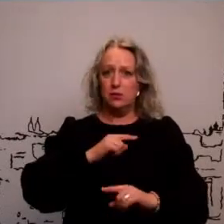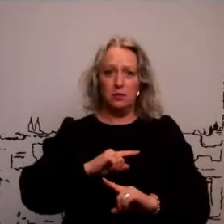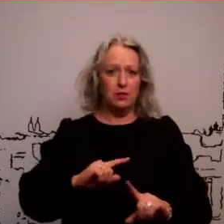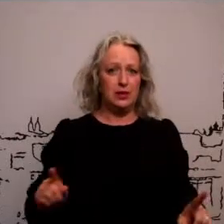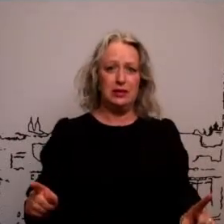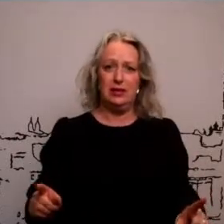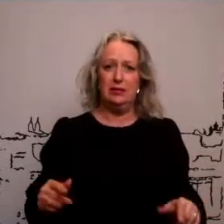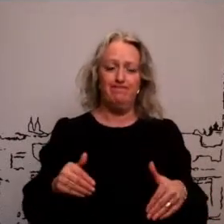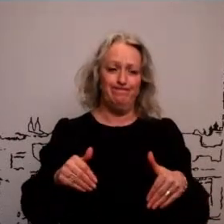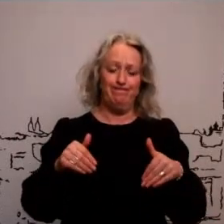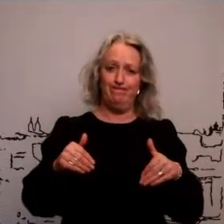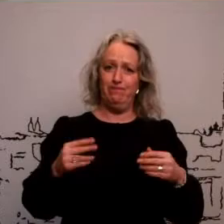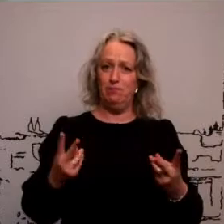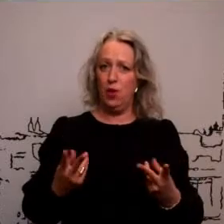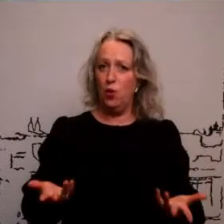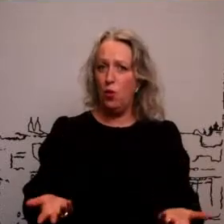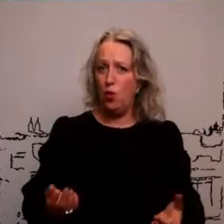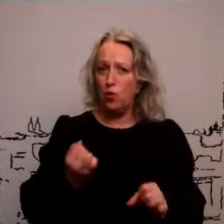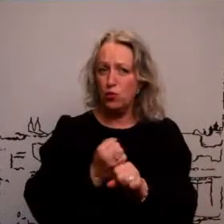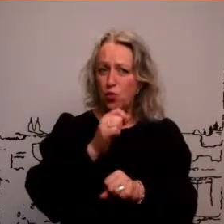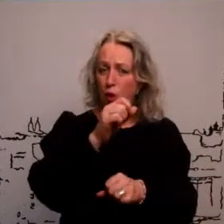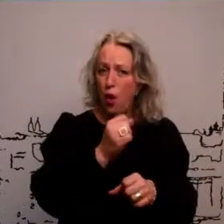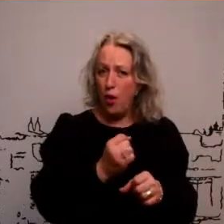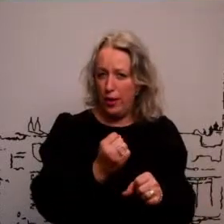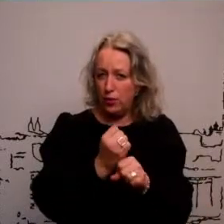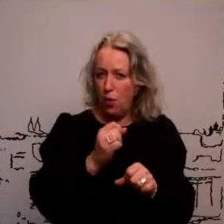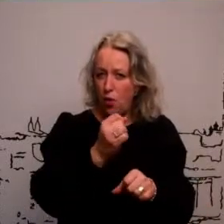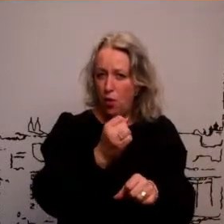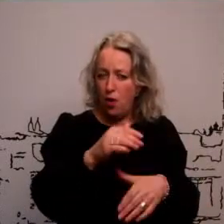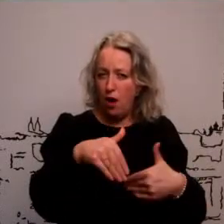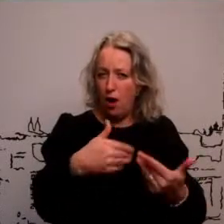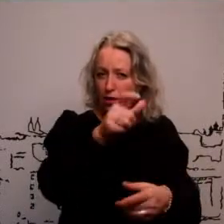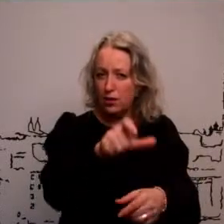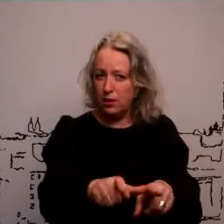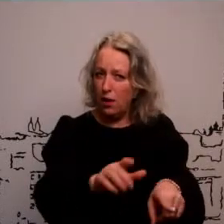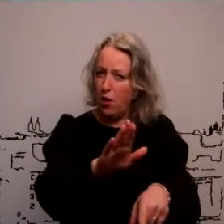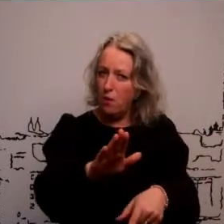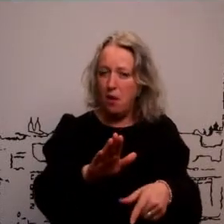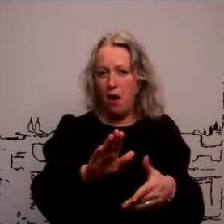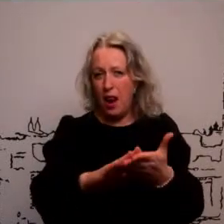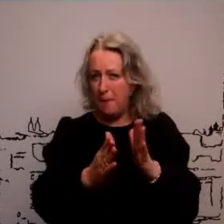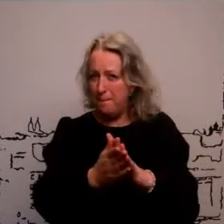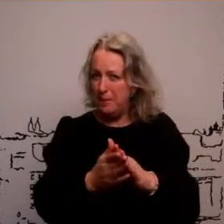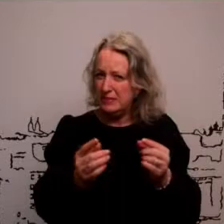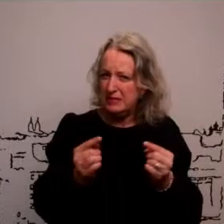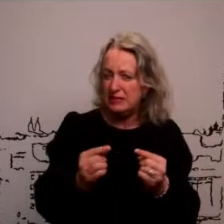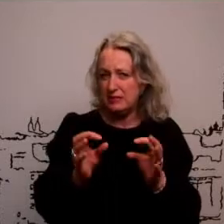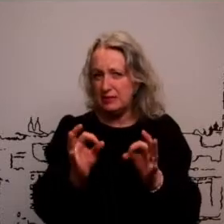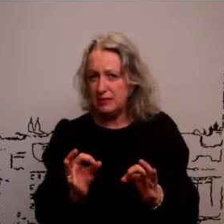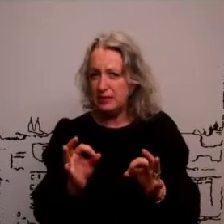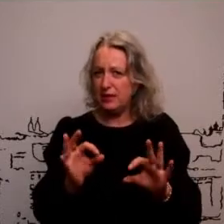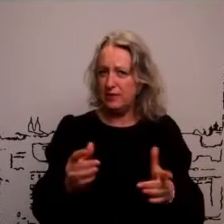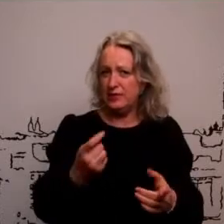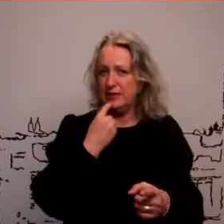see tööandja ja see leping on ikka selline nagu ta peaks olema ja võrdväärne